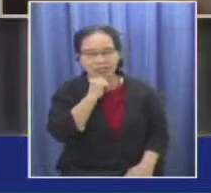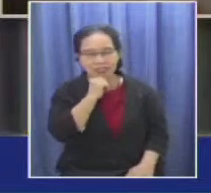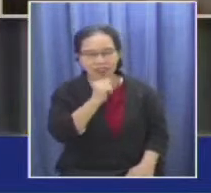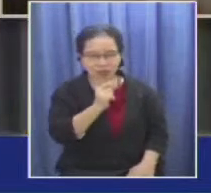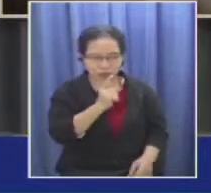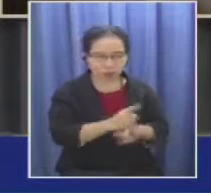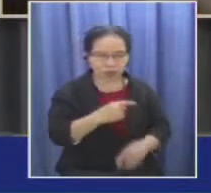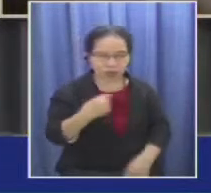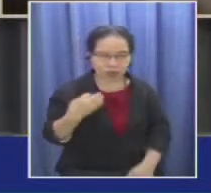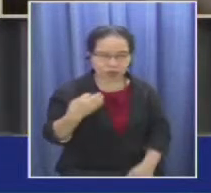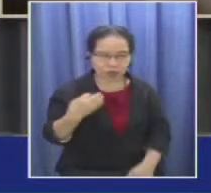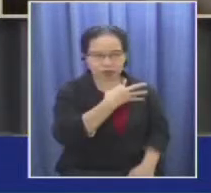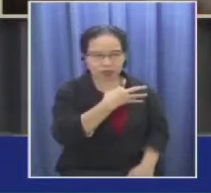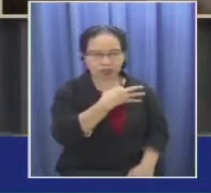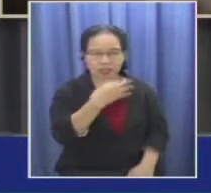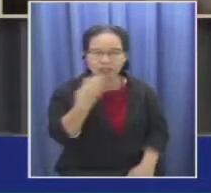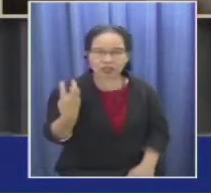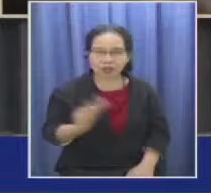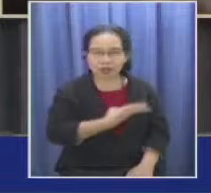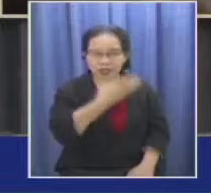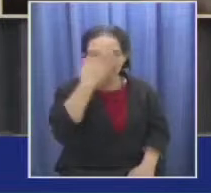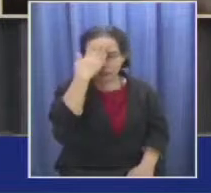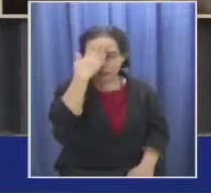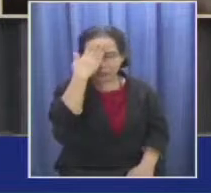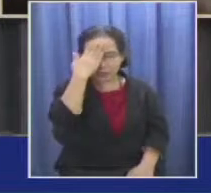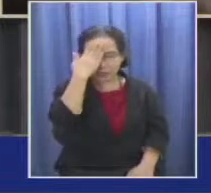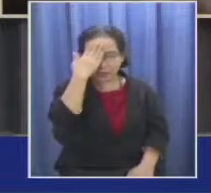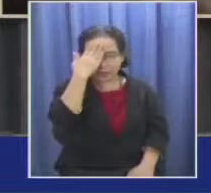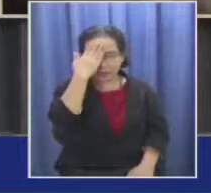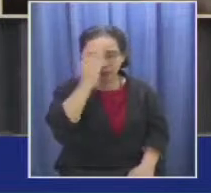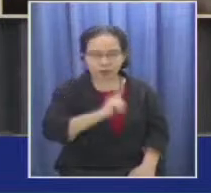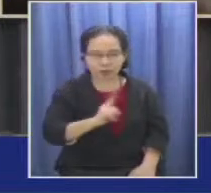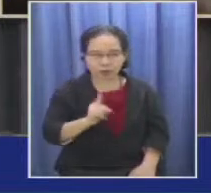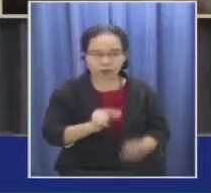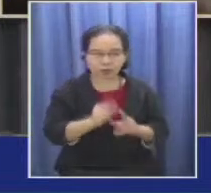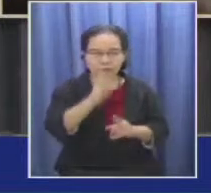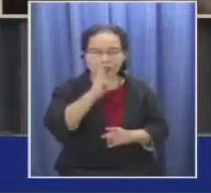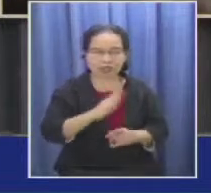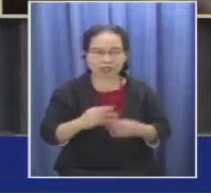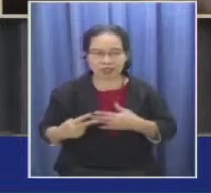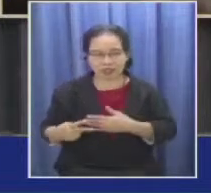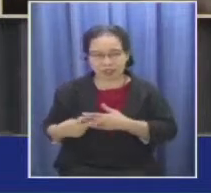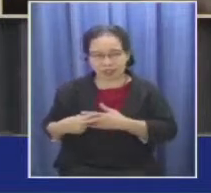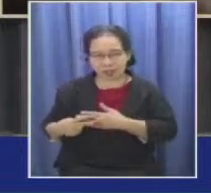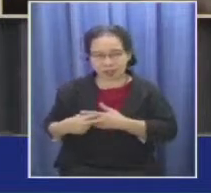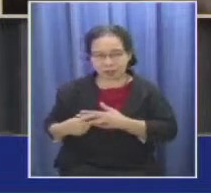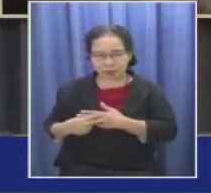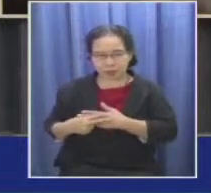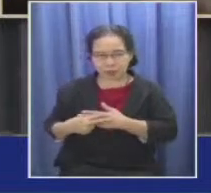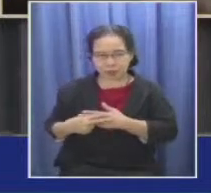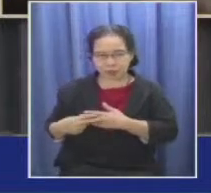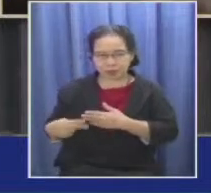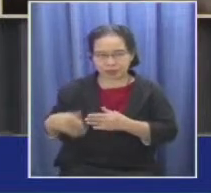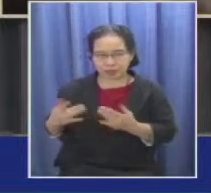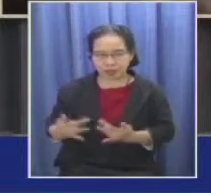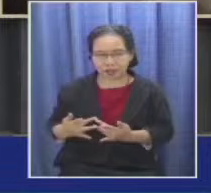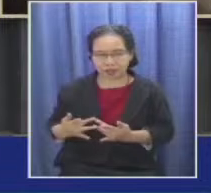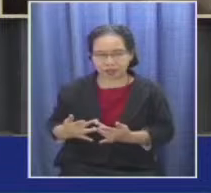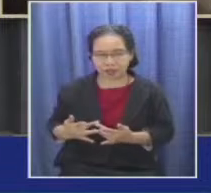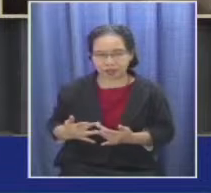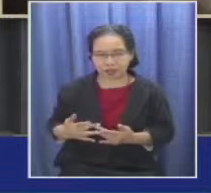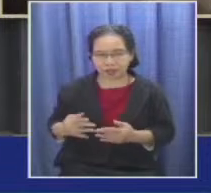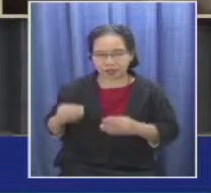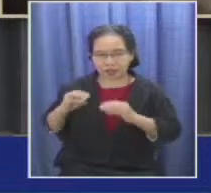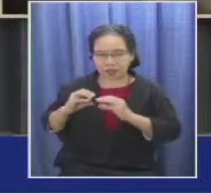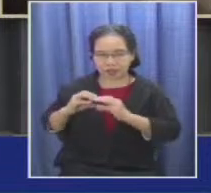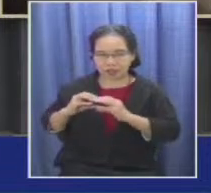nipa na so wona akoma mu de anya atwom nsam nko a ensam wa no mo kan nya no kre nti